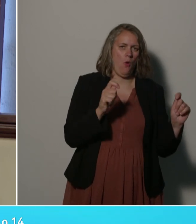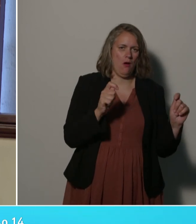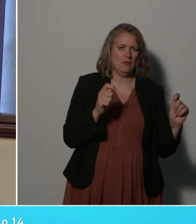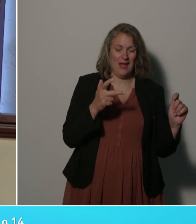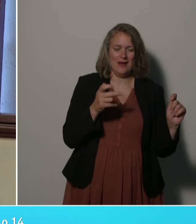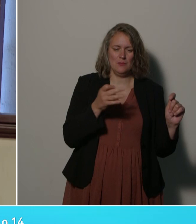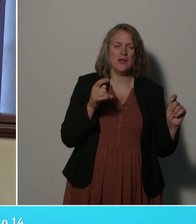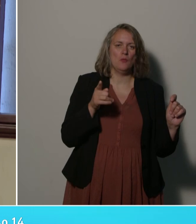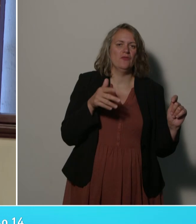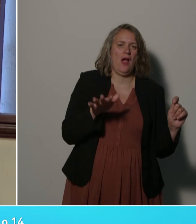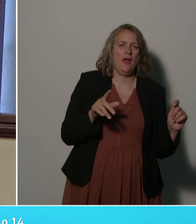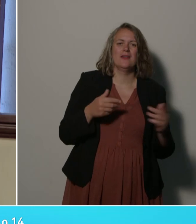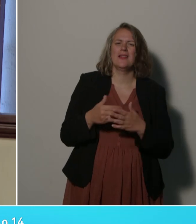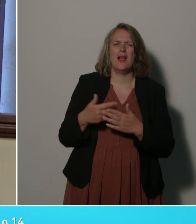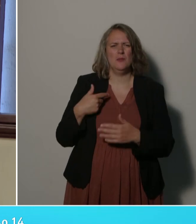nachgefragt,